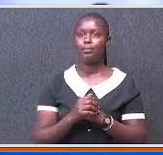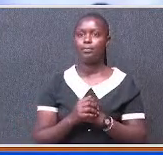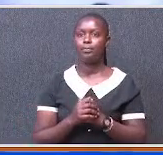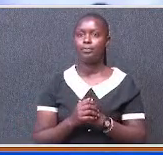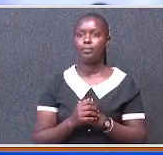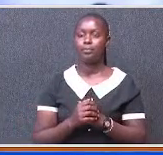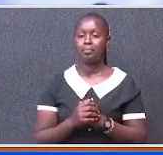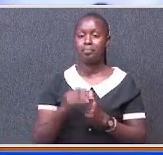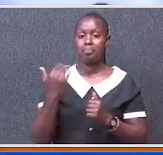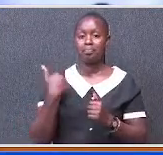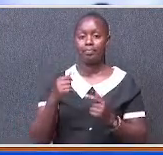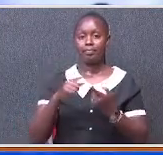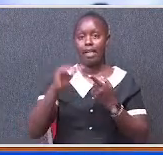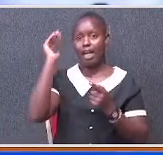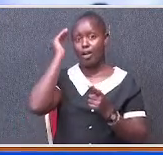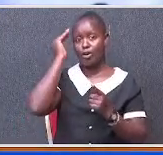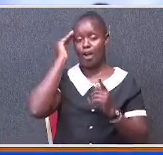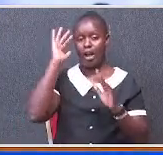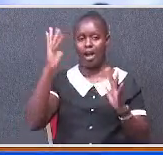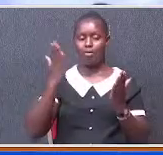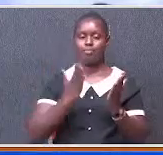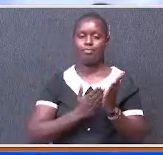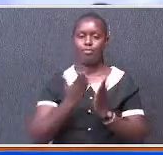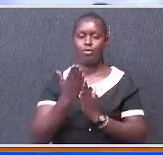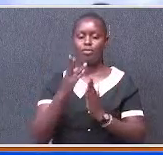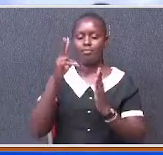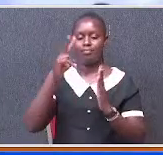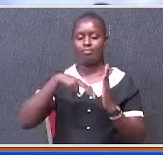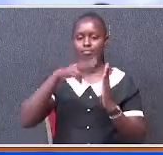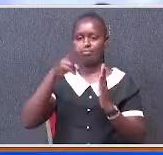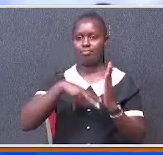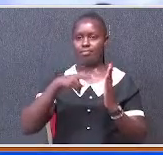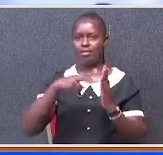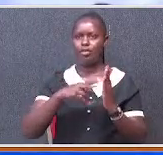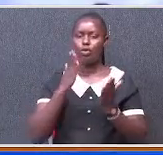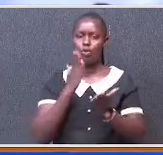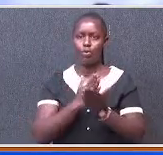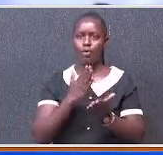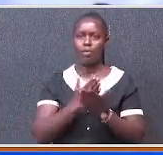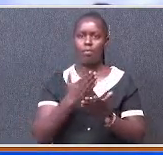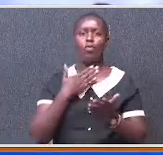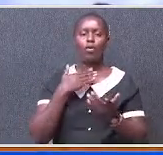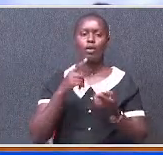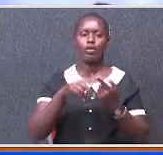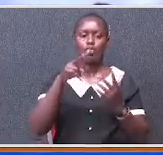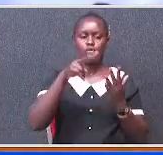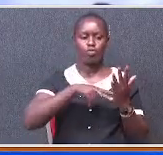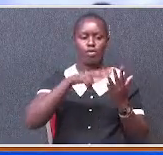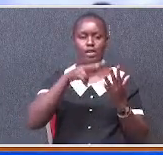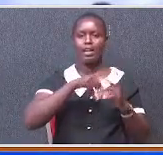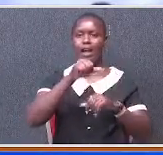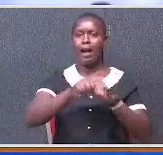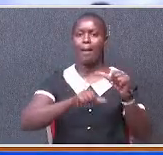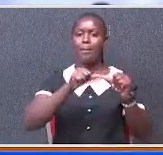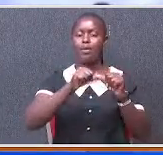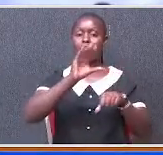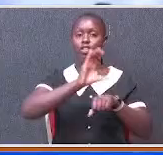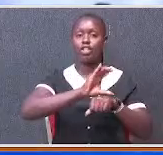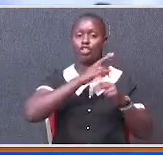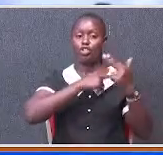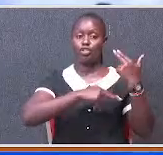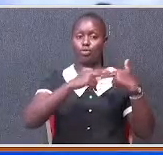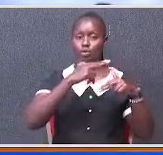Nilijua through reading, nilikuwa interested na kusoma history ya church, na through